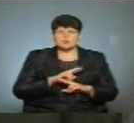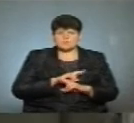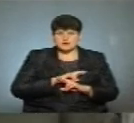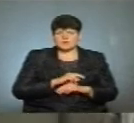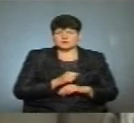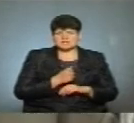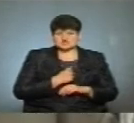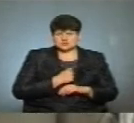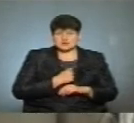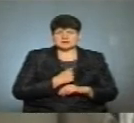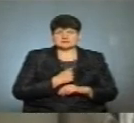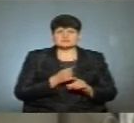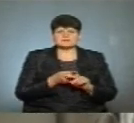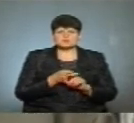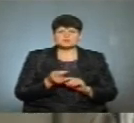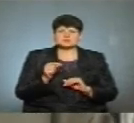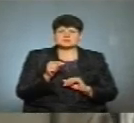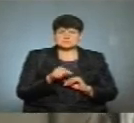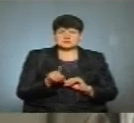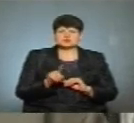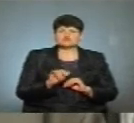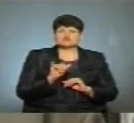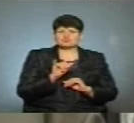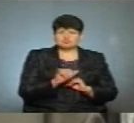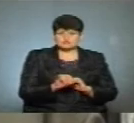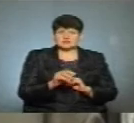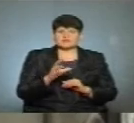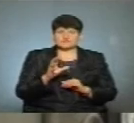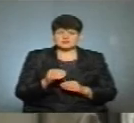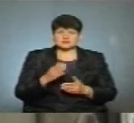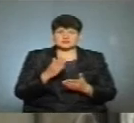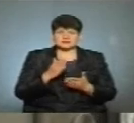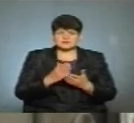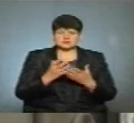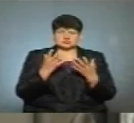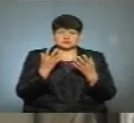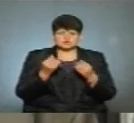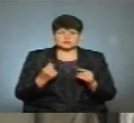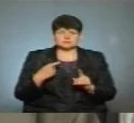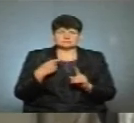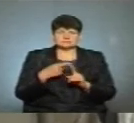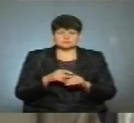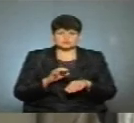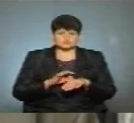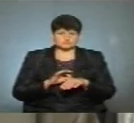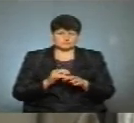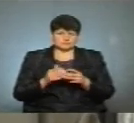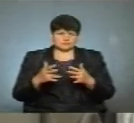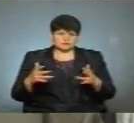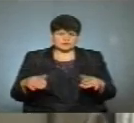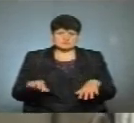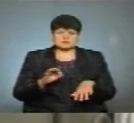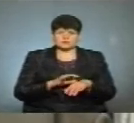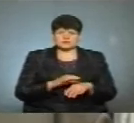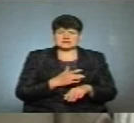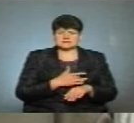жаль, в зв'язку з тим, що в них вже має місце супутня патологія. Захворювання